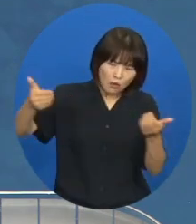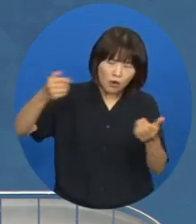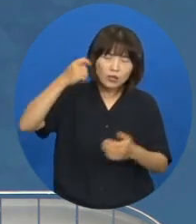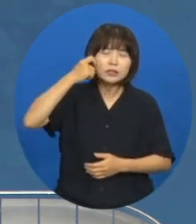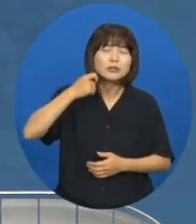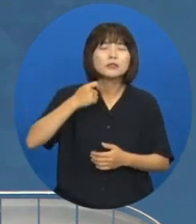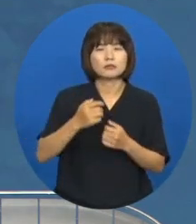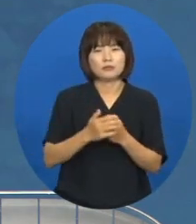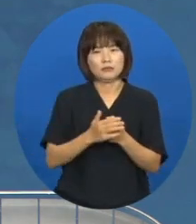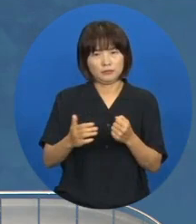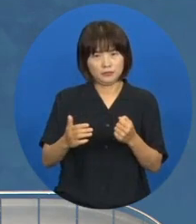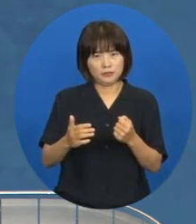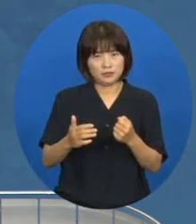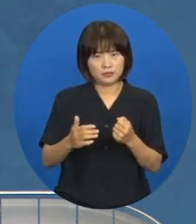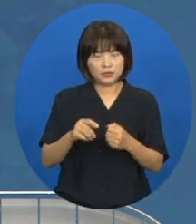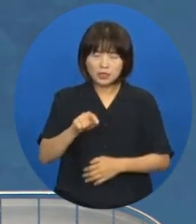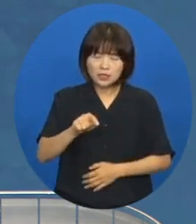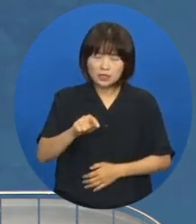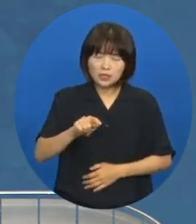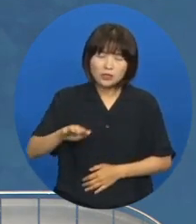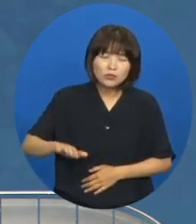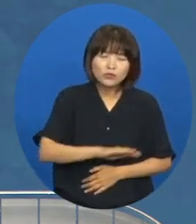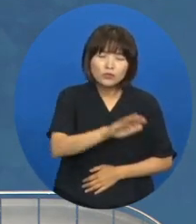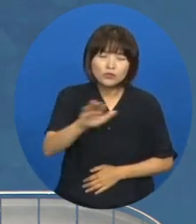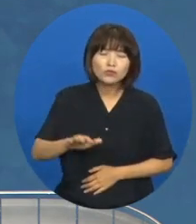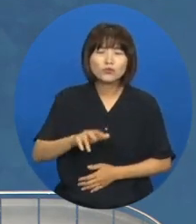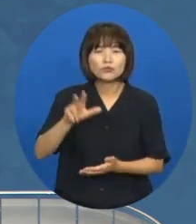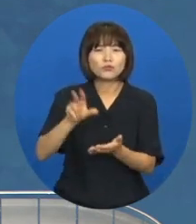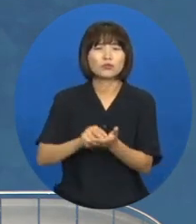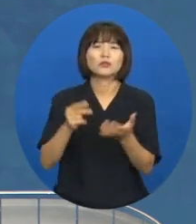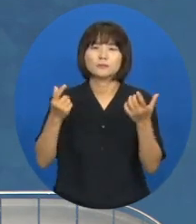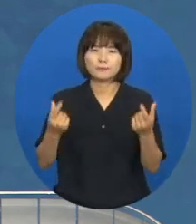느껴지니까요. 이것이 지금 우리들의 문제예요.